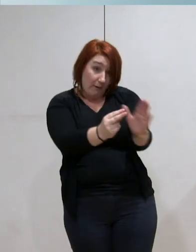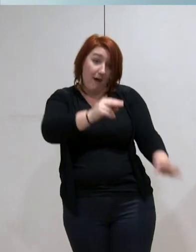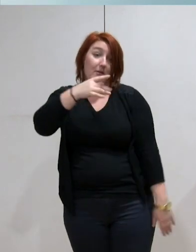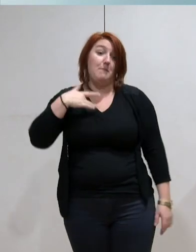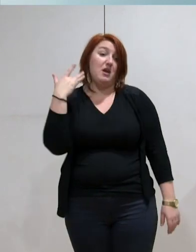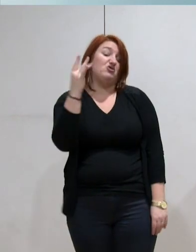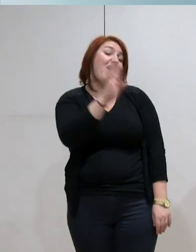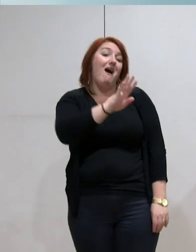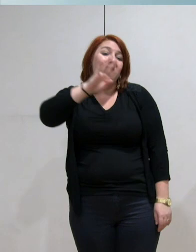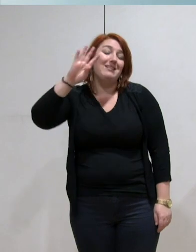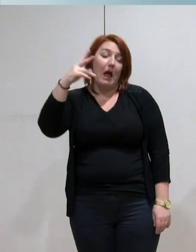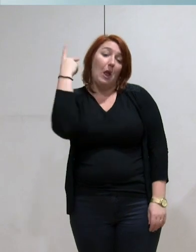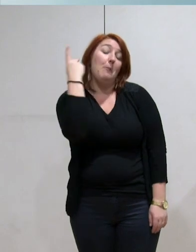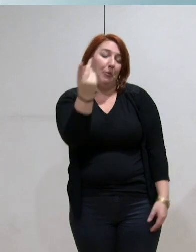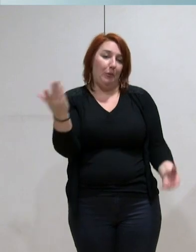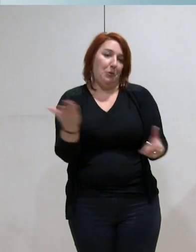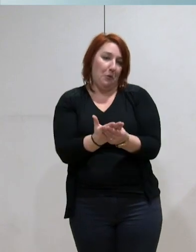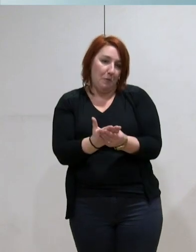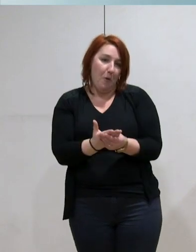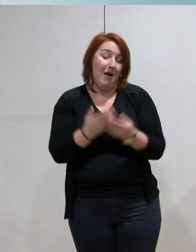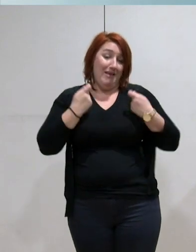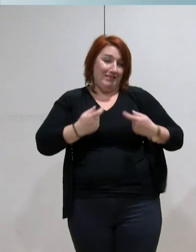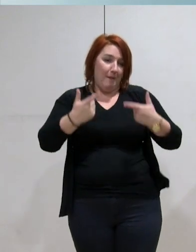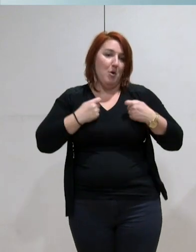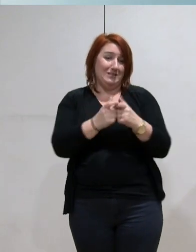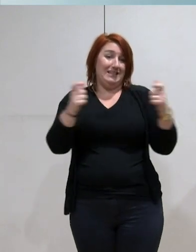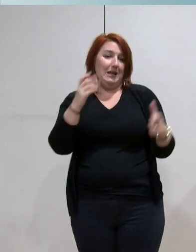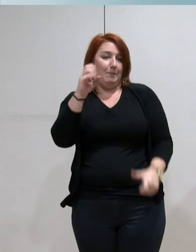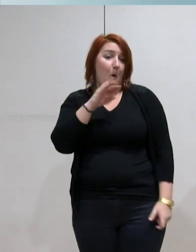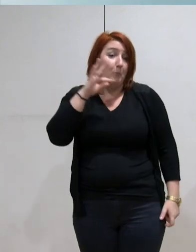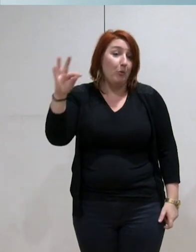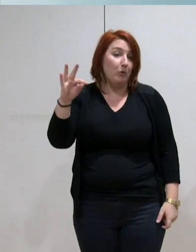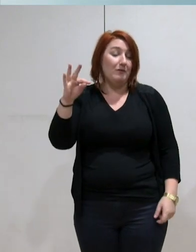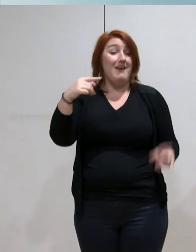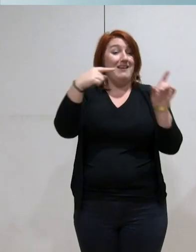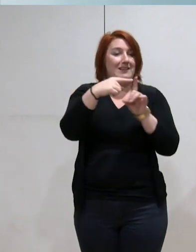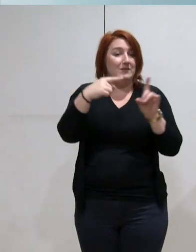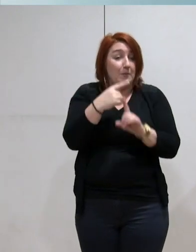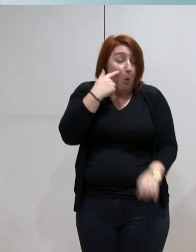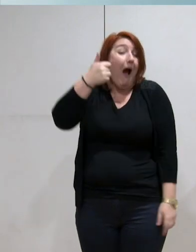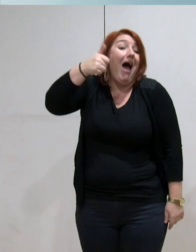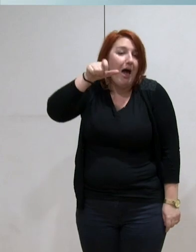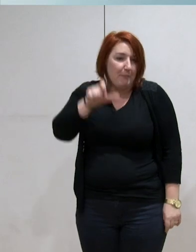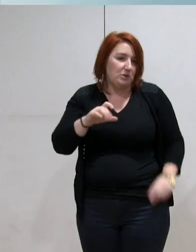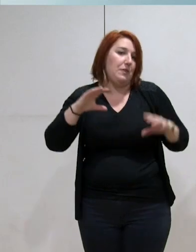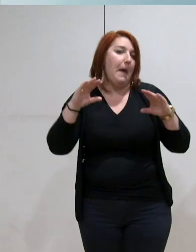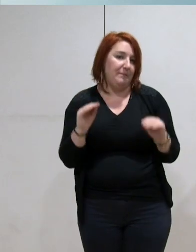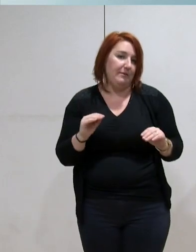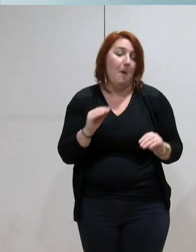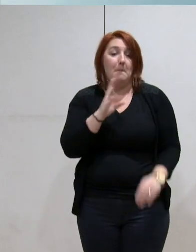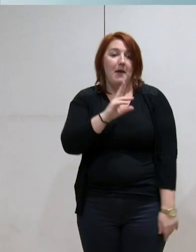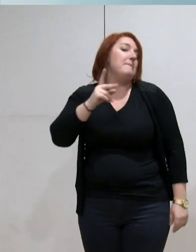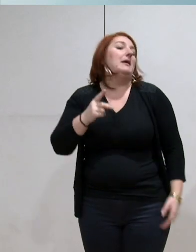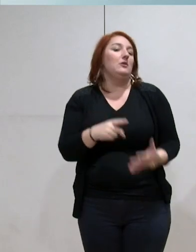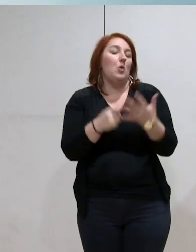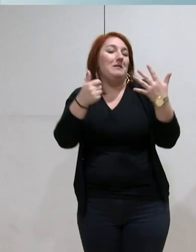votre document dépense d'équipement brut rapporté par le nombre d'h par habitant BP 2016